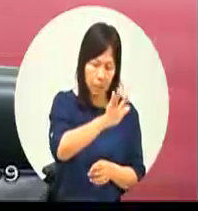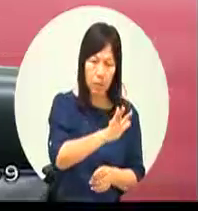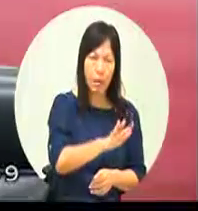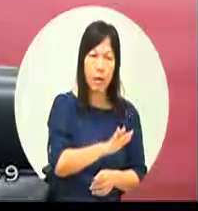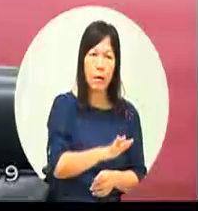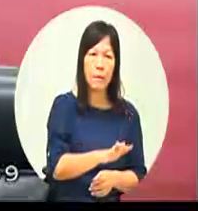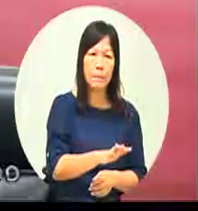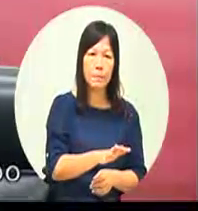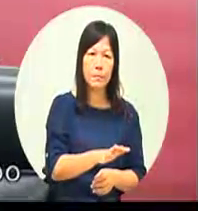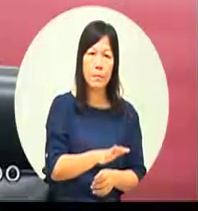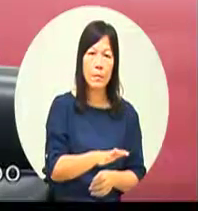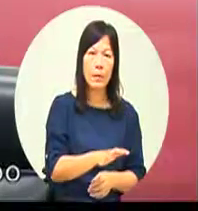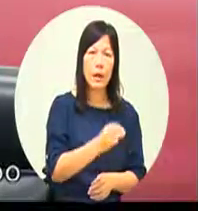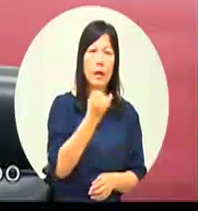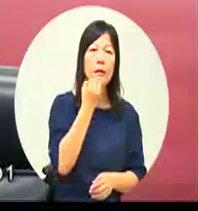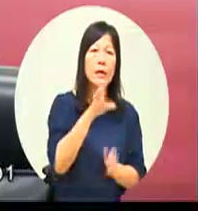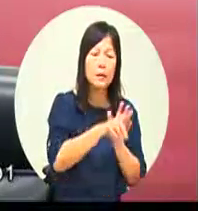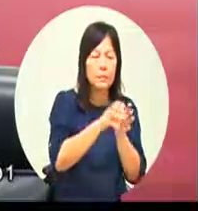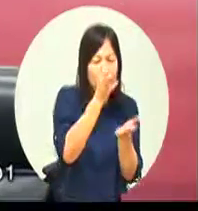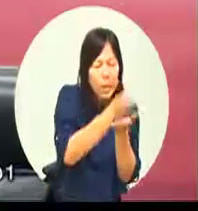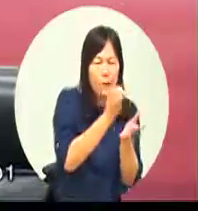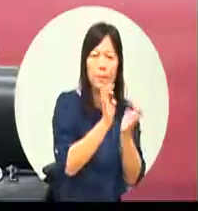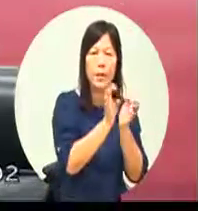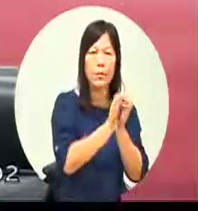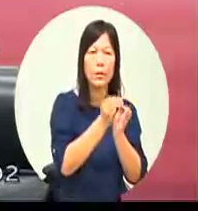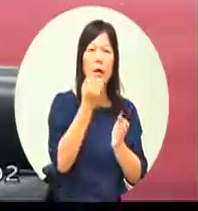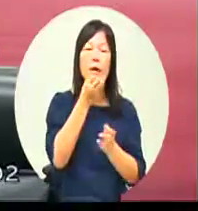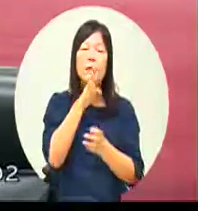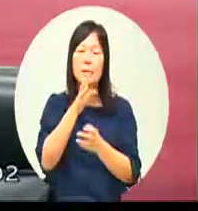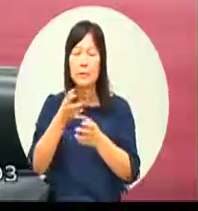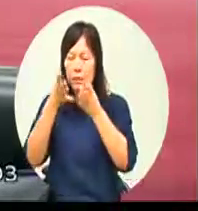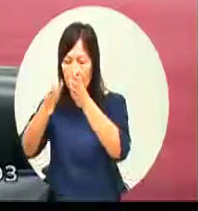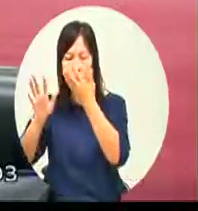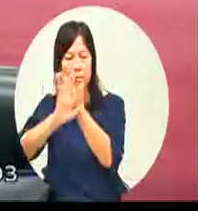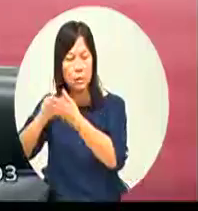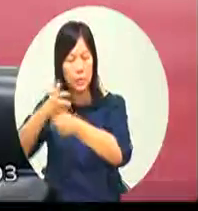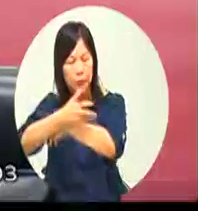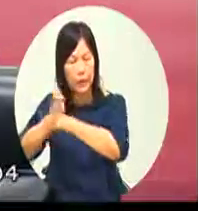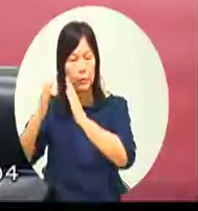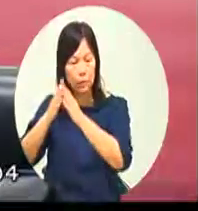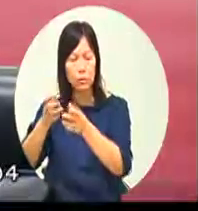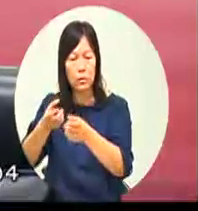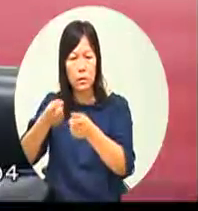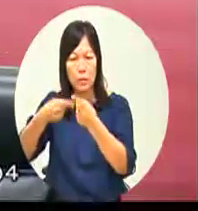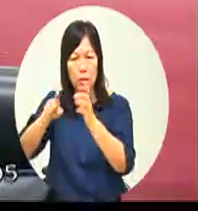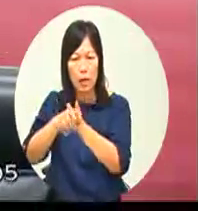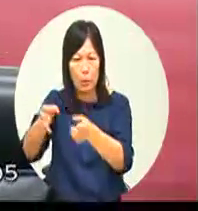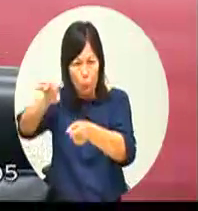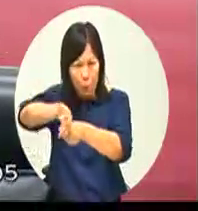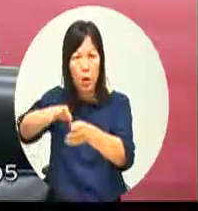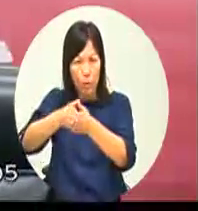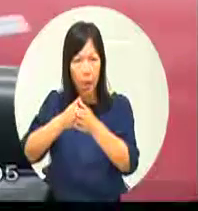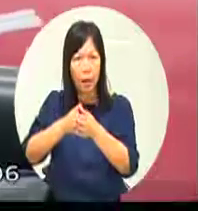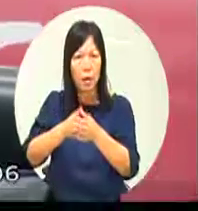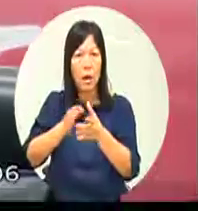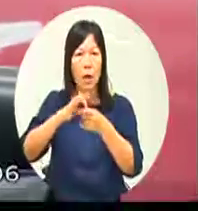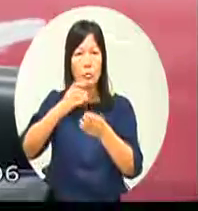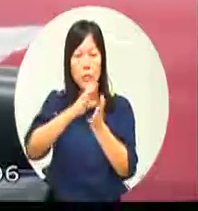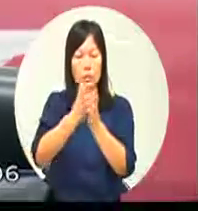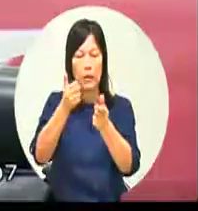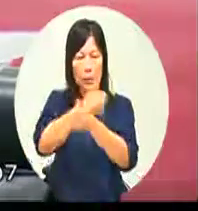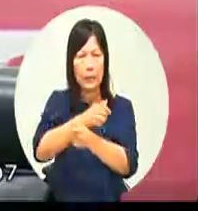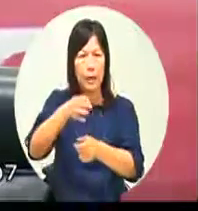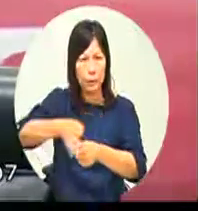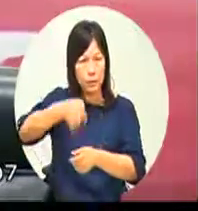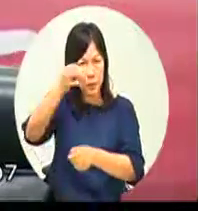安尼咱会使较俗的。但是你处理外县市要 double， 这个叫做代价。那不然我们向高雄市民